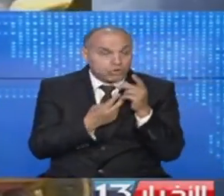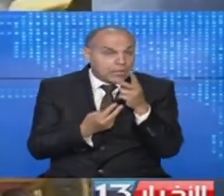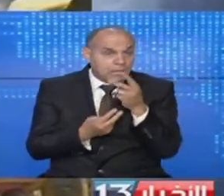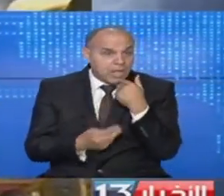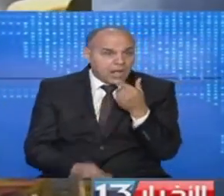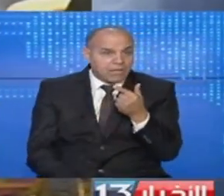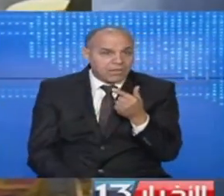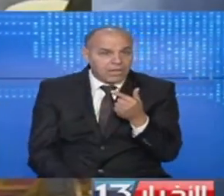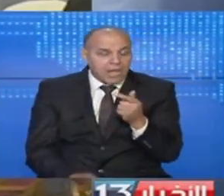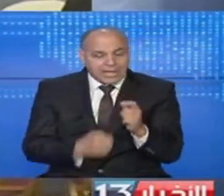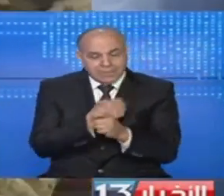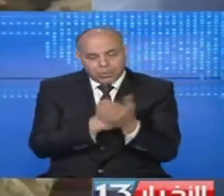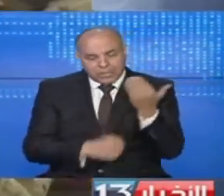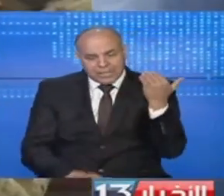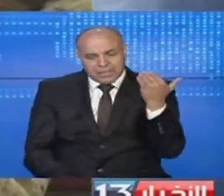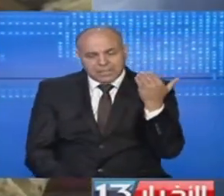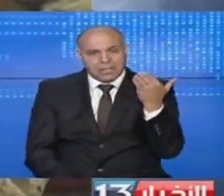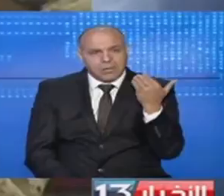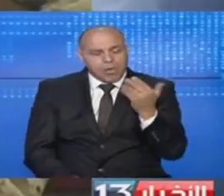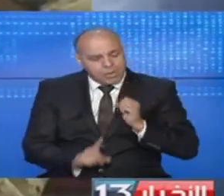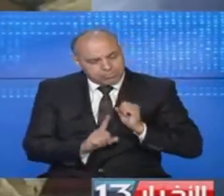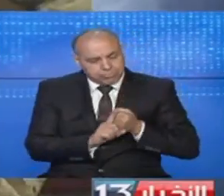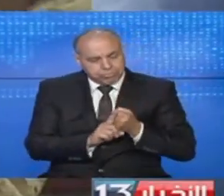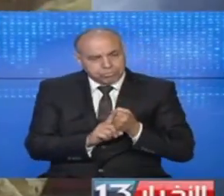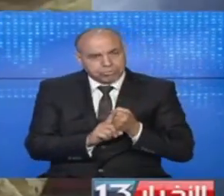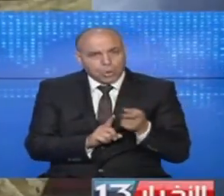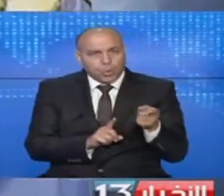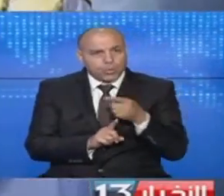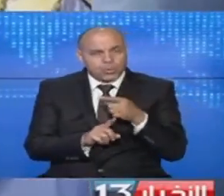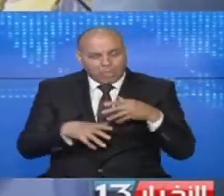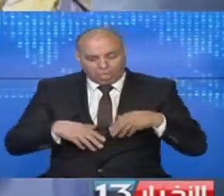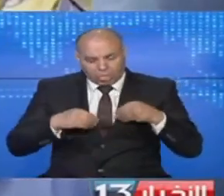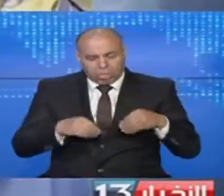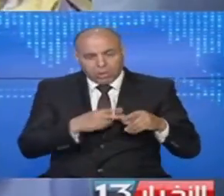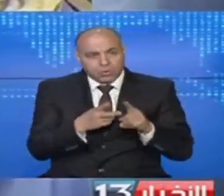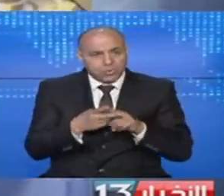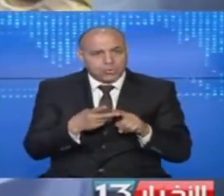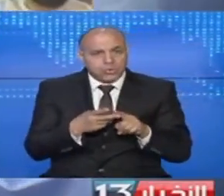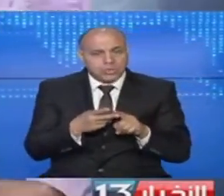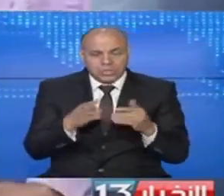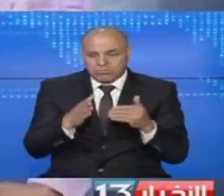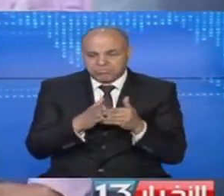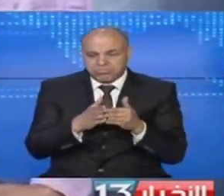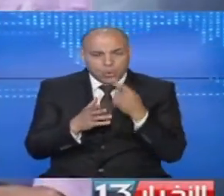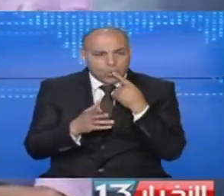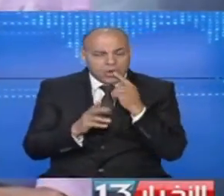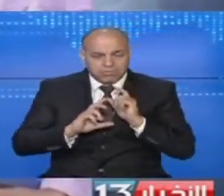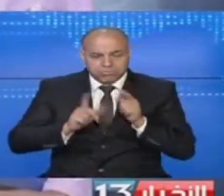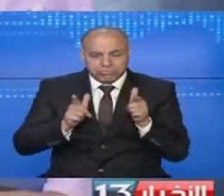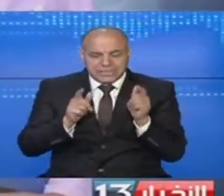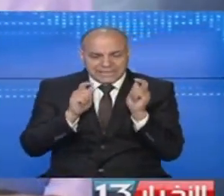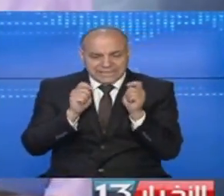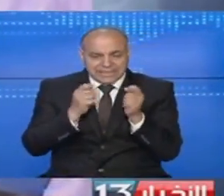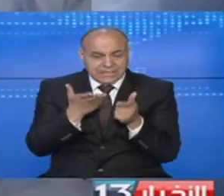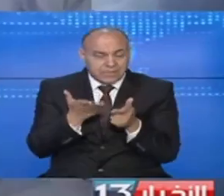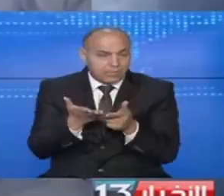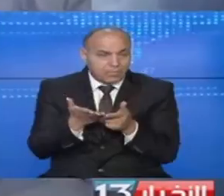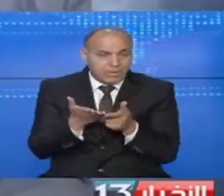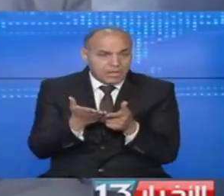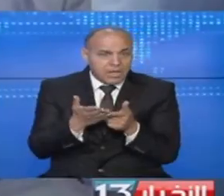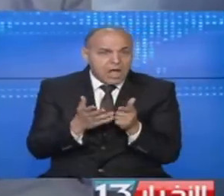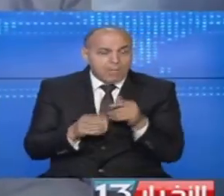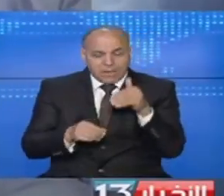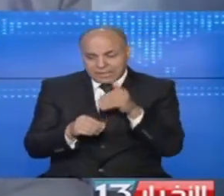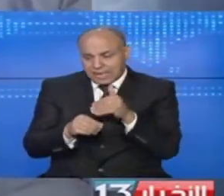عون للأسبوع الماضي، وضغط عليهما كي يستقيل مما عرقل مسيرة انتقال سياسي